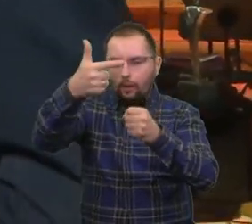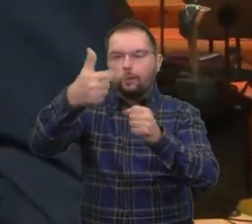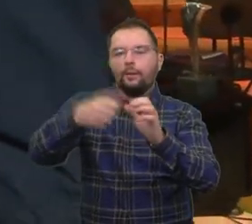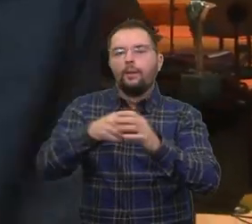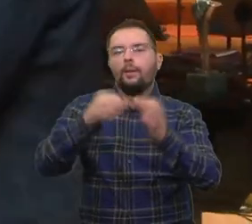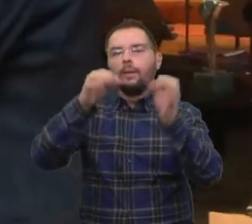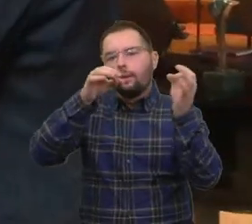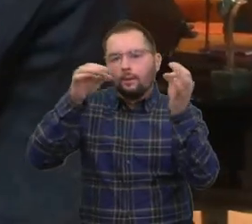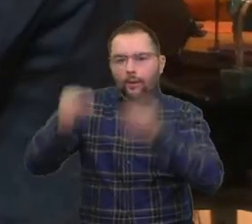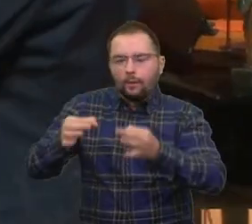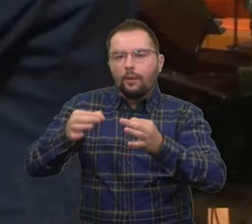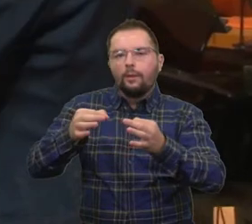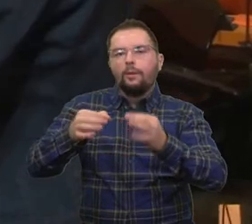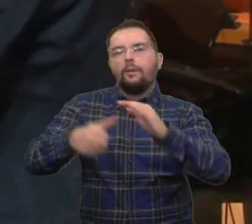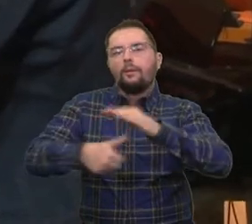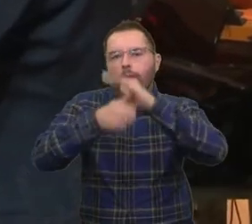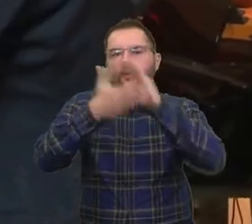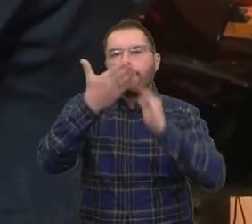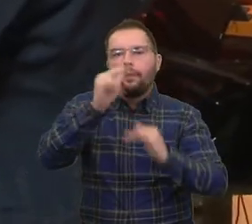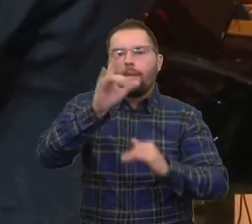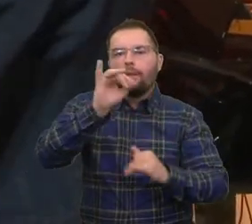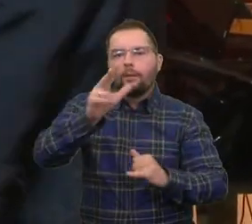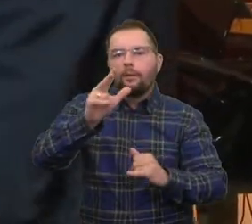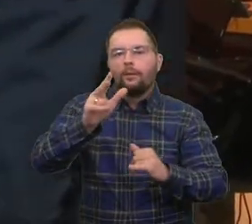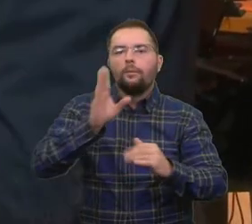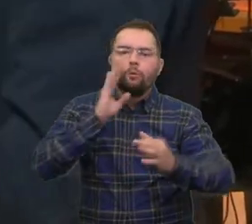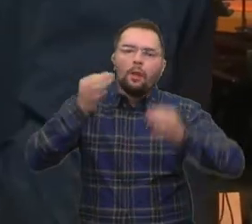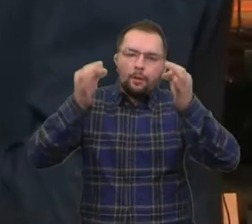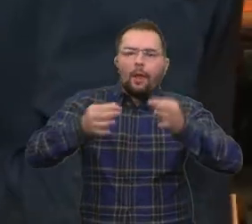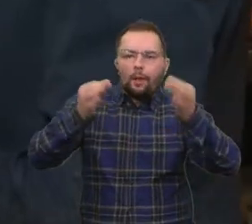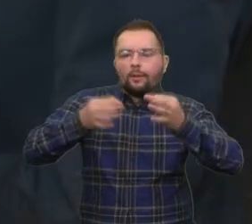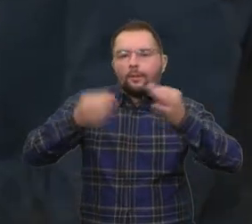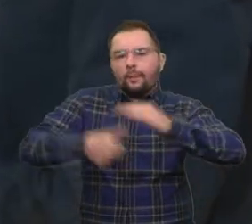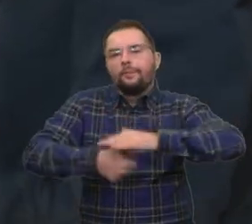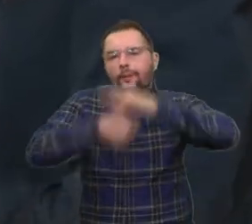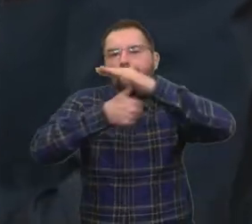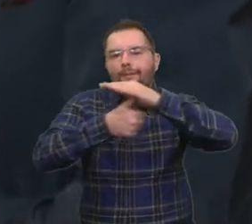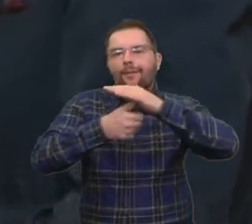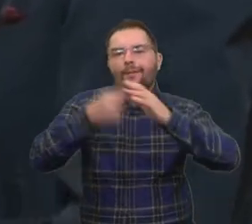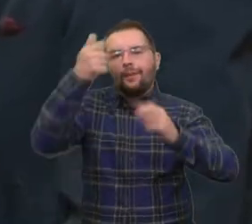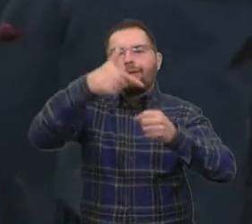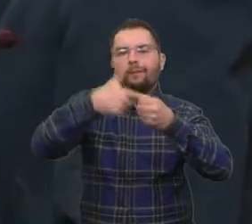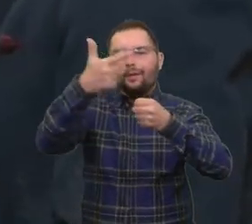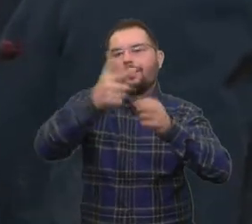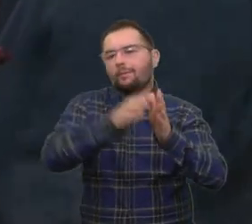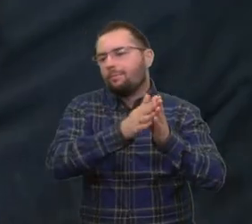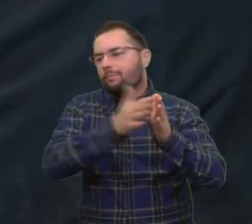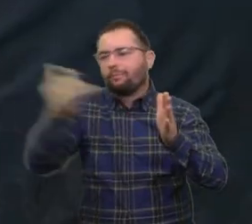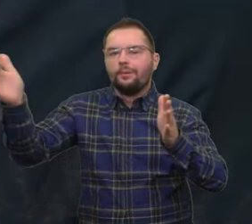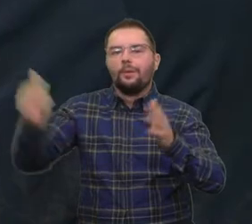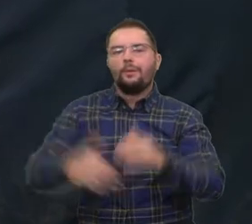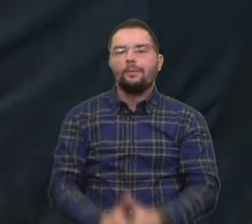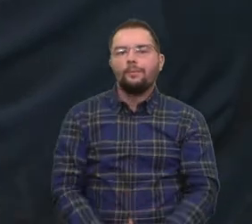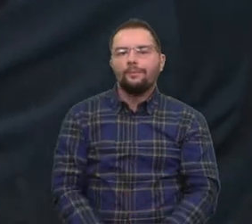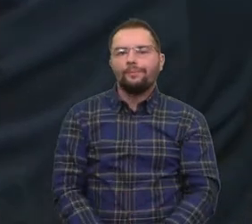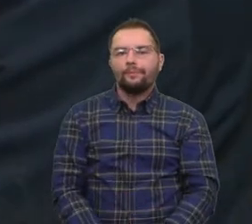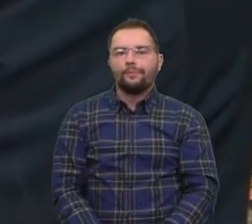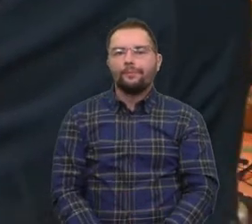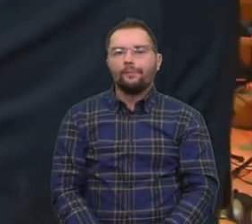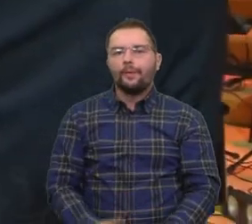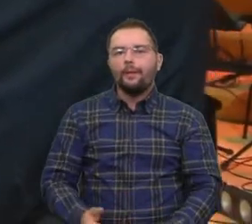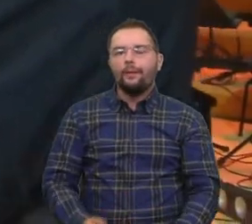2018-2022, były przewodniczący Marek Gzik, przewodniczący od 2022 roku. Także, drodzy państwo,